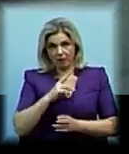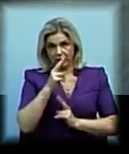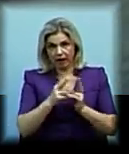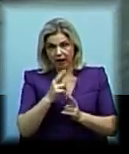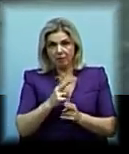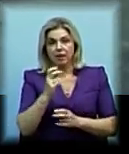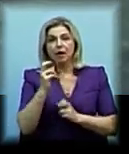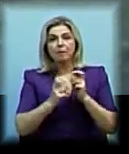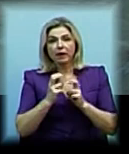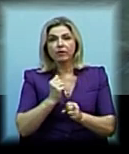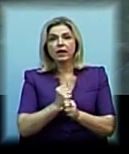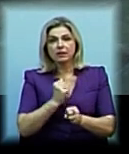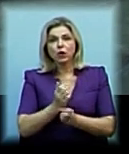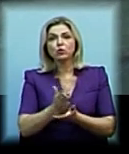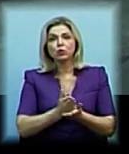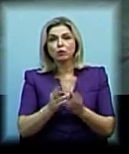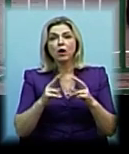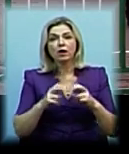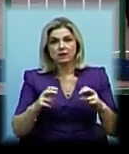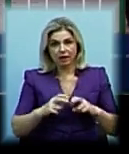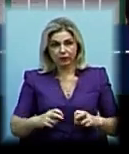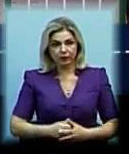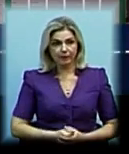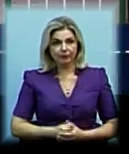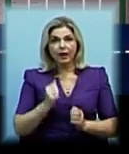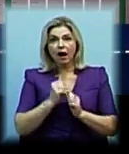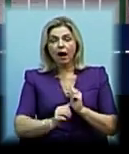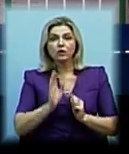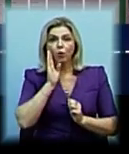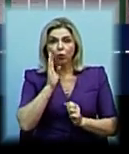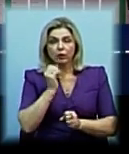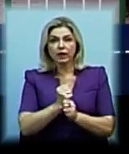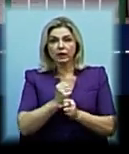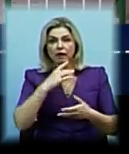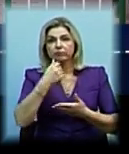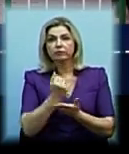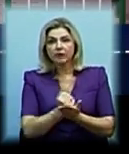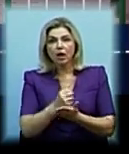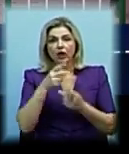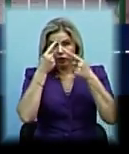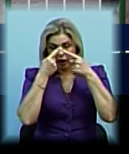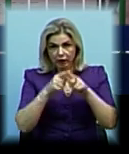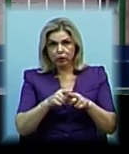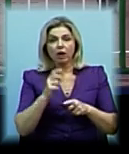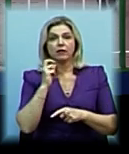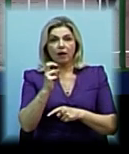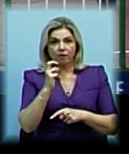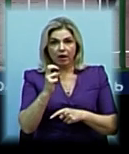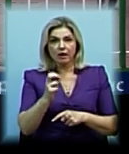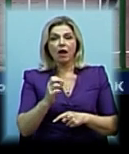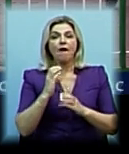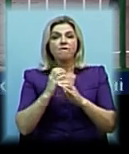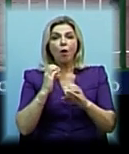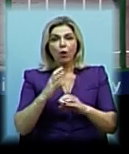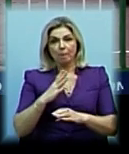На підприємстві проведуть службове розслідування. Кожне утро робиться заключення по технічному стану підвіжного составу, вагон